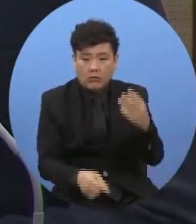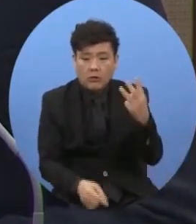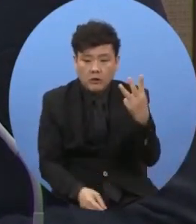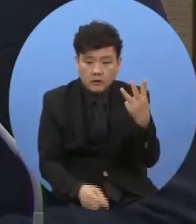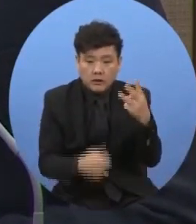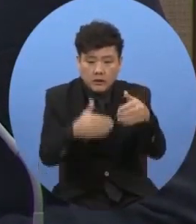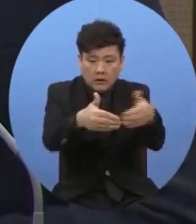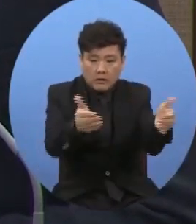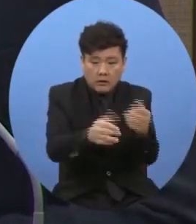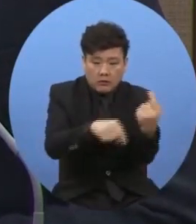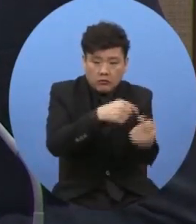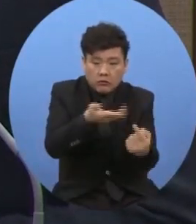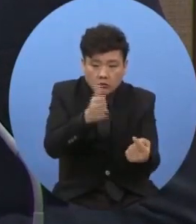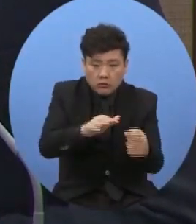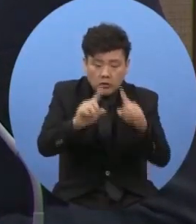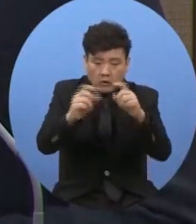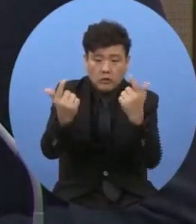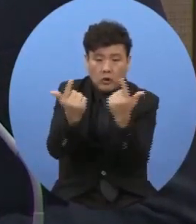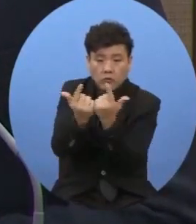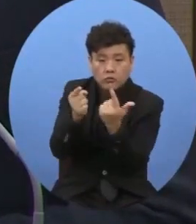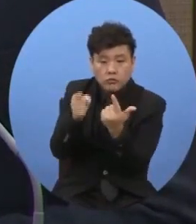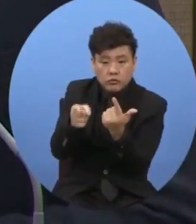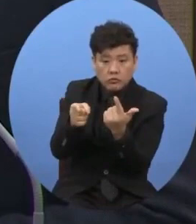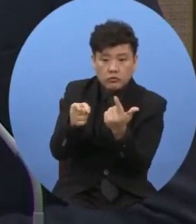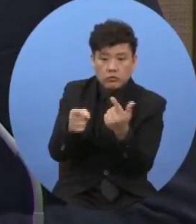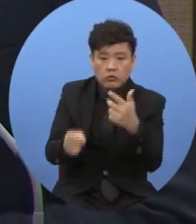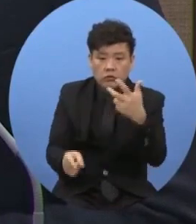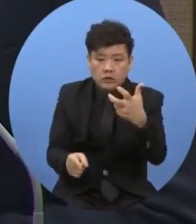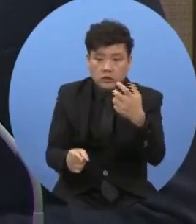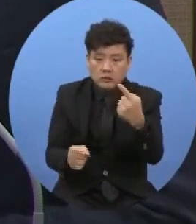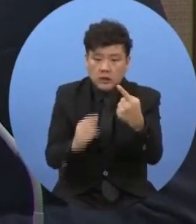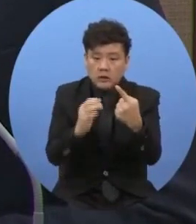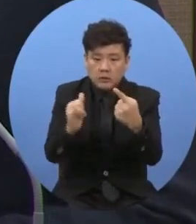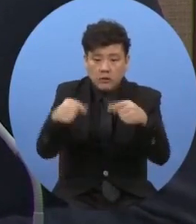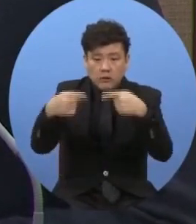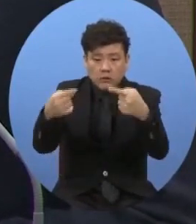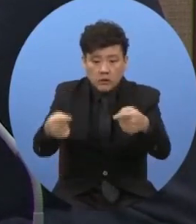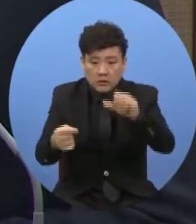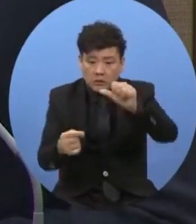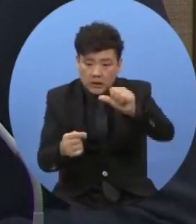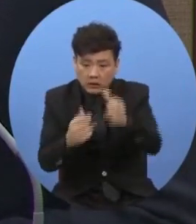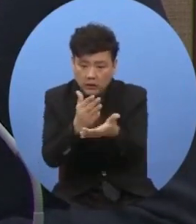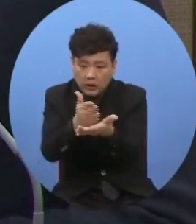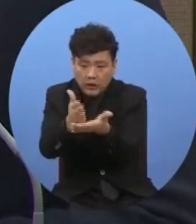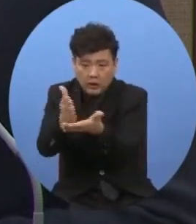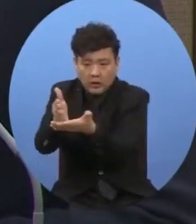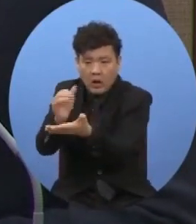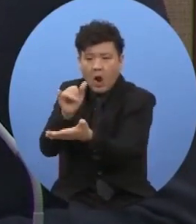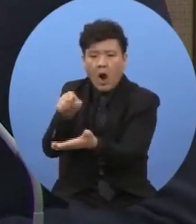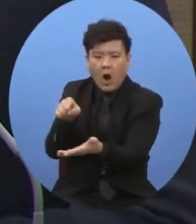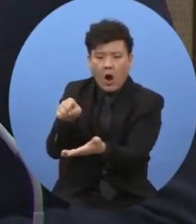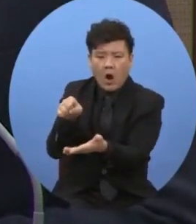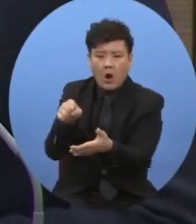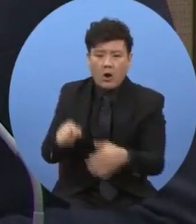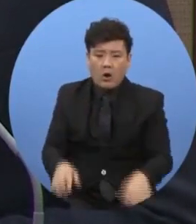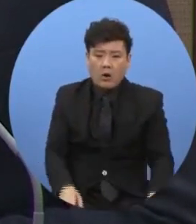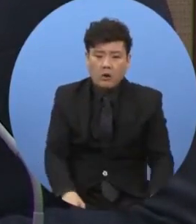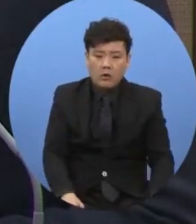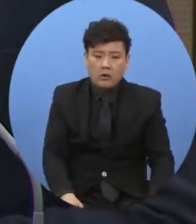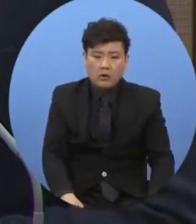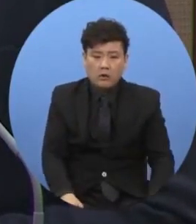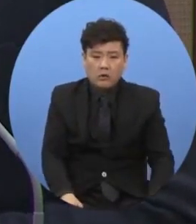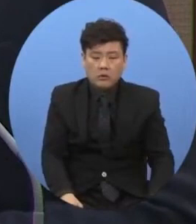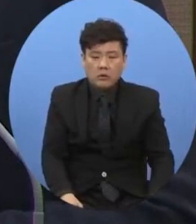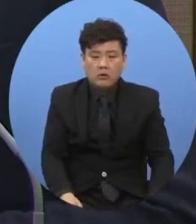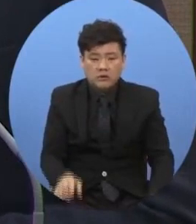있습니다. 반면에 성북 같은 경우에는 71명이 참여하고 있고 5개의 분과가 이렇게 진행되고 있고요. 이게 뭐 어떤 인원수의